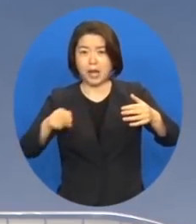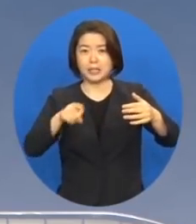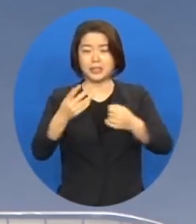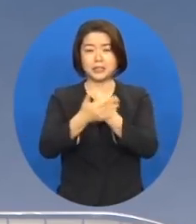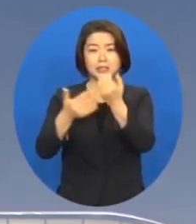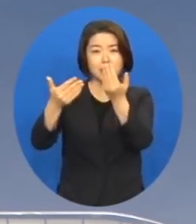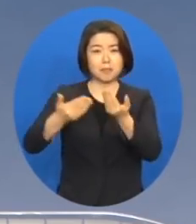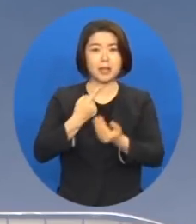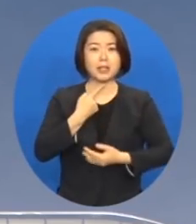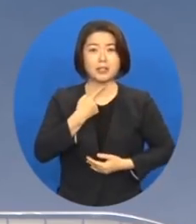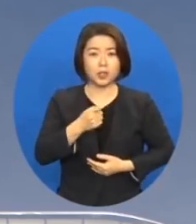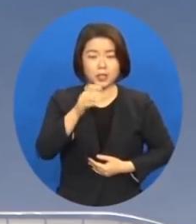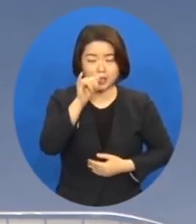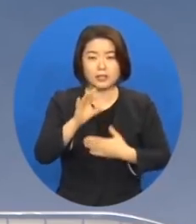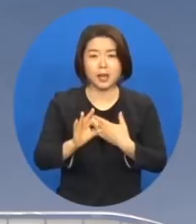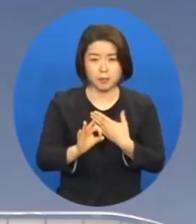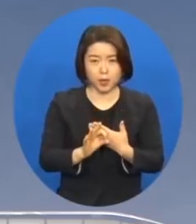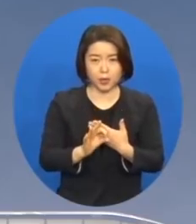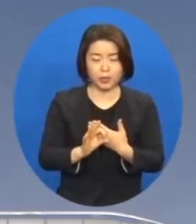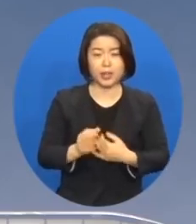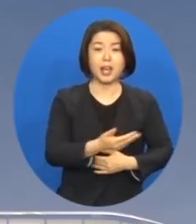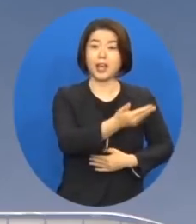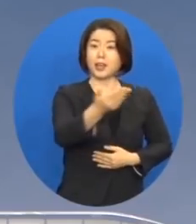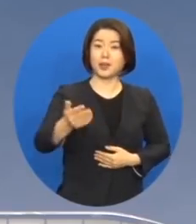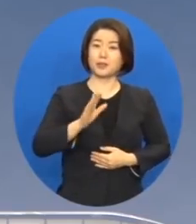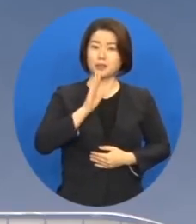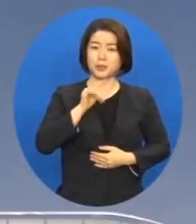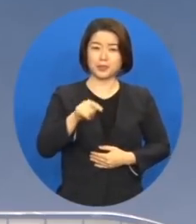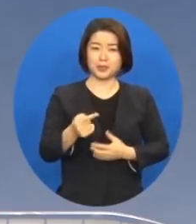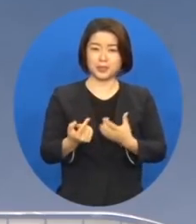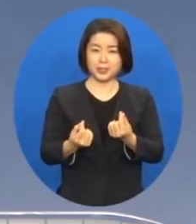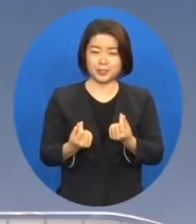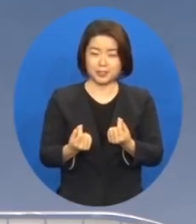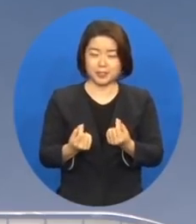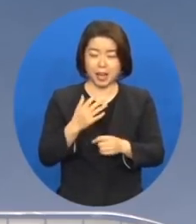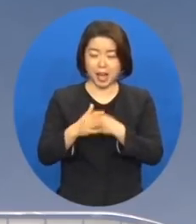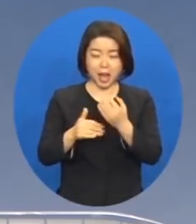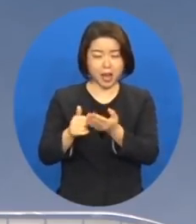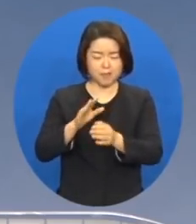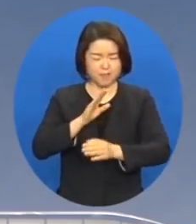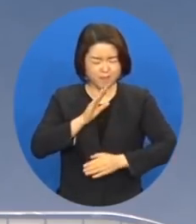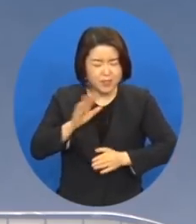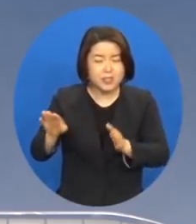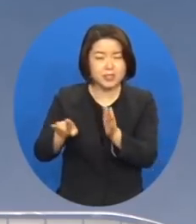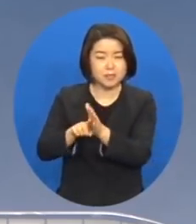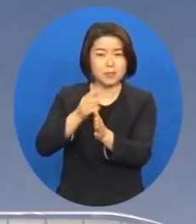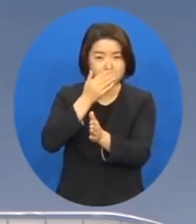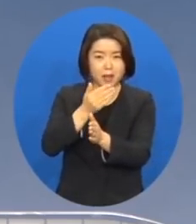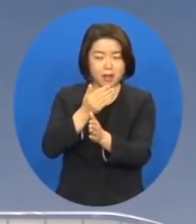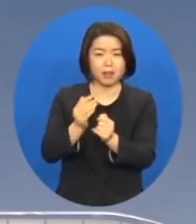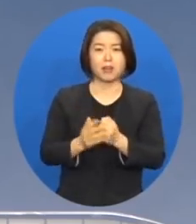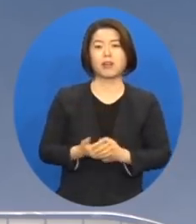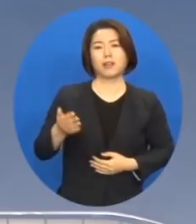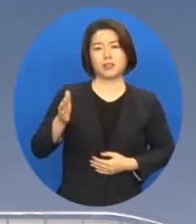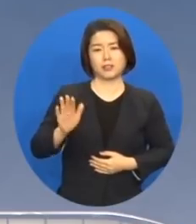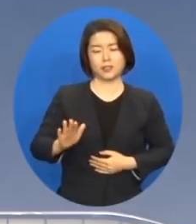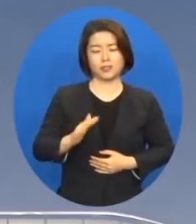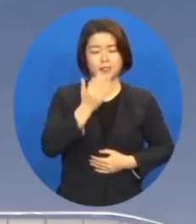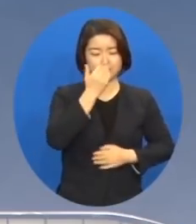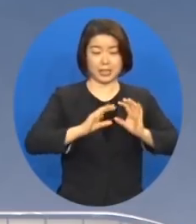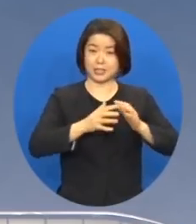은혜를 받았다면 여러분 정말 그렇게 하나님을 믿지 않겠습니까? 그런데 이스라엘